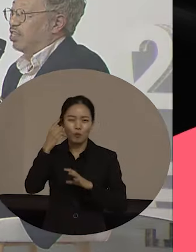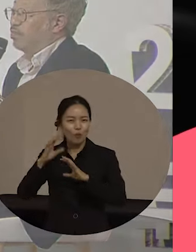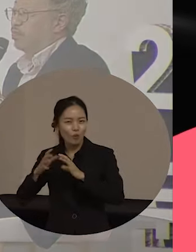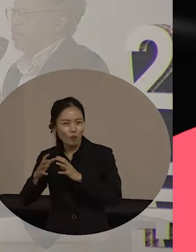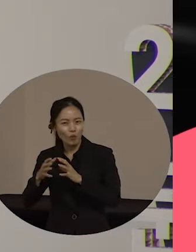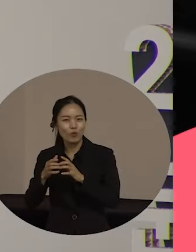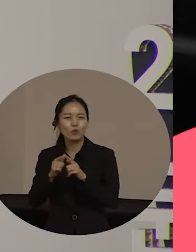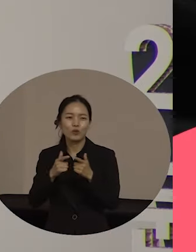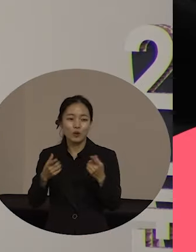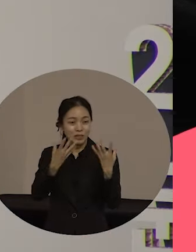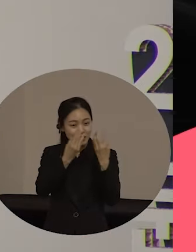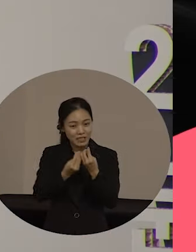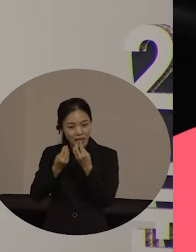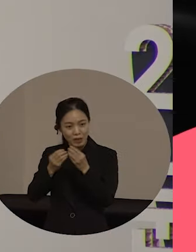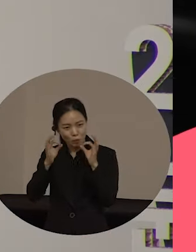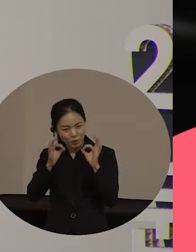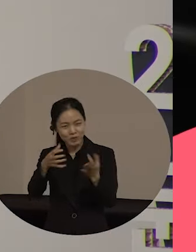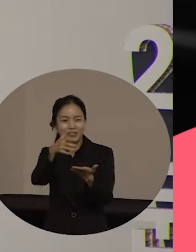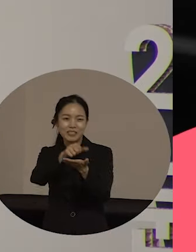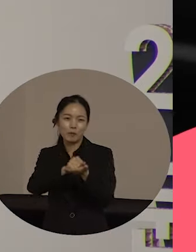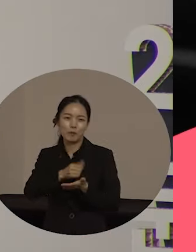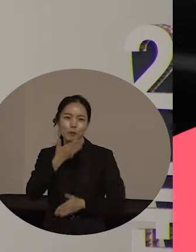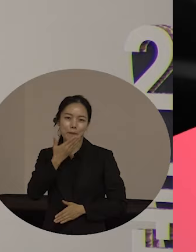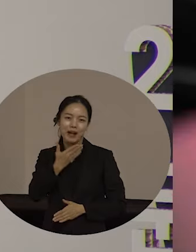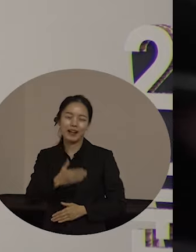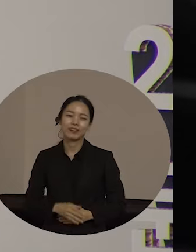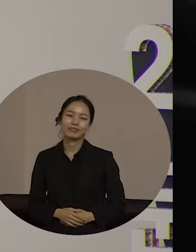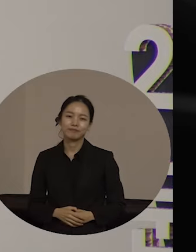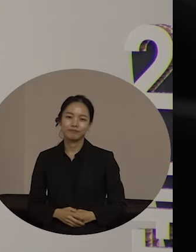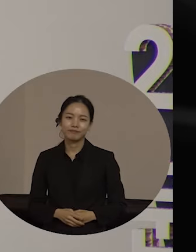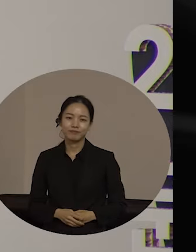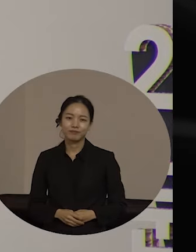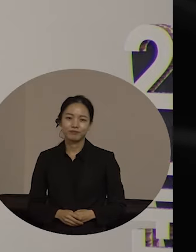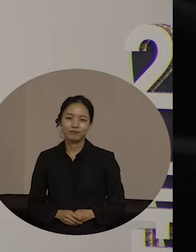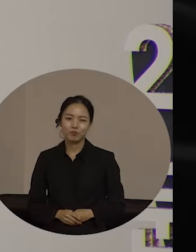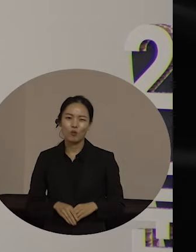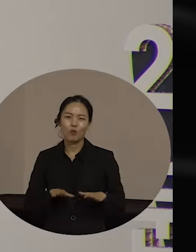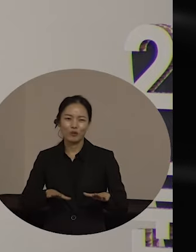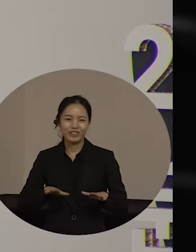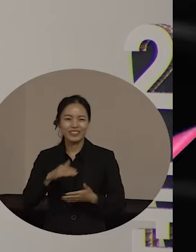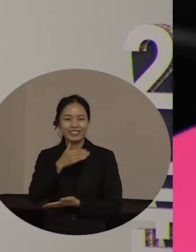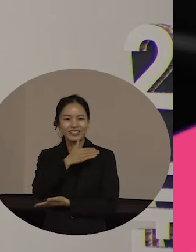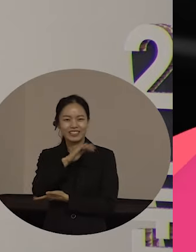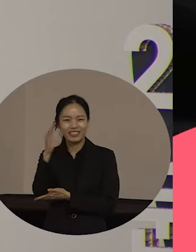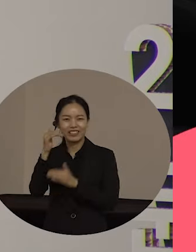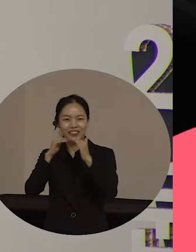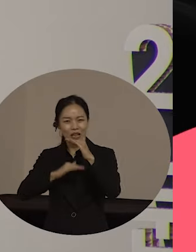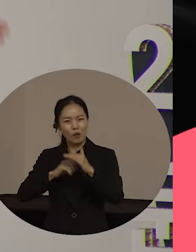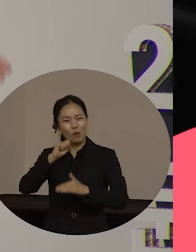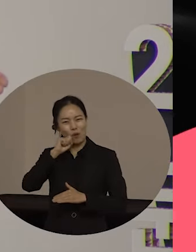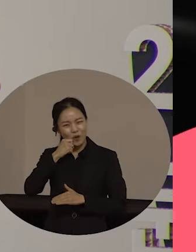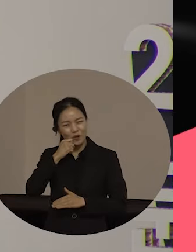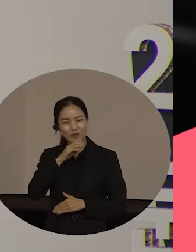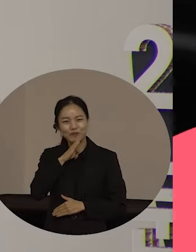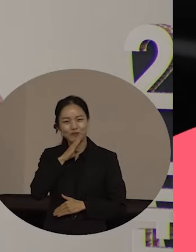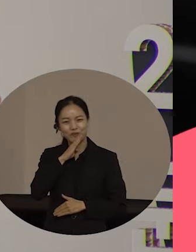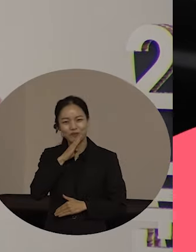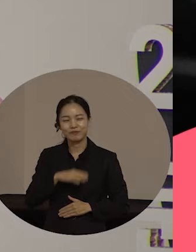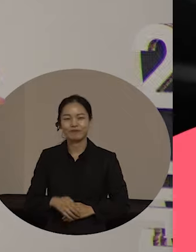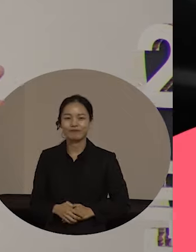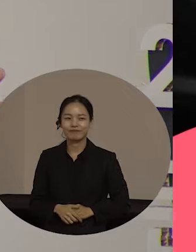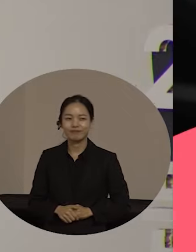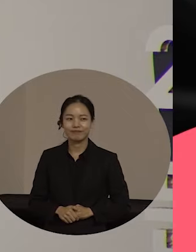수 있는 부분을 감사드리면서 자 오늘이 좀 이렇게 접근성 어려운 얘기를 했지만 또 내일 또 저기 계신